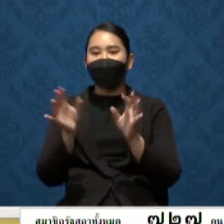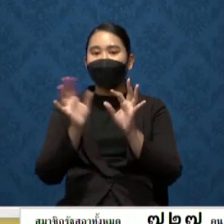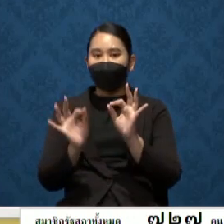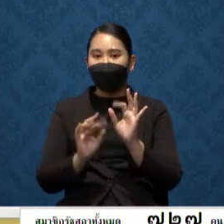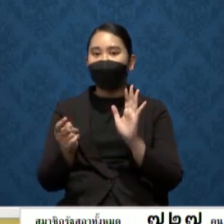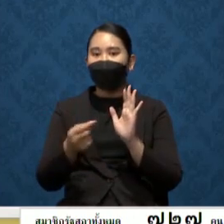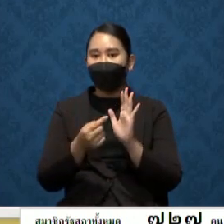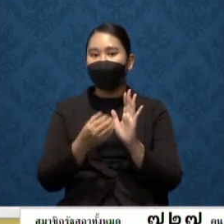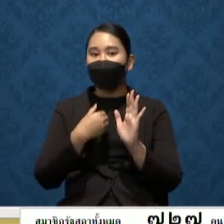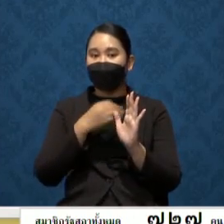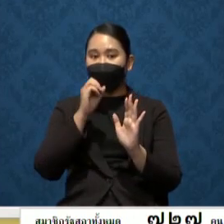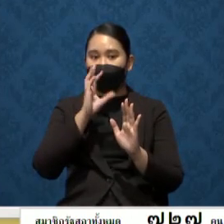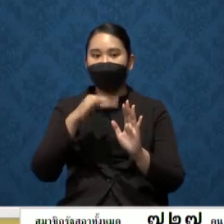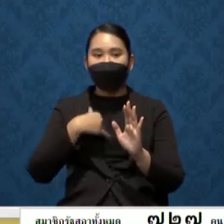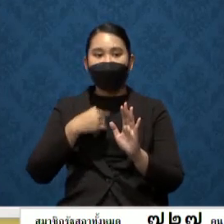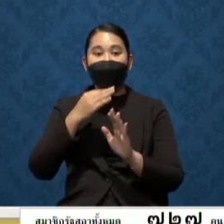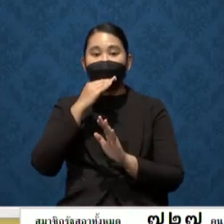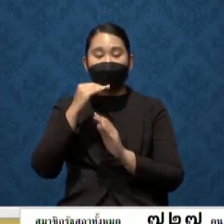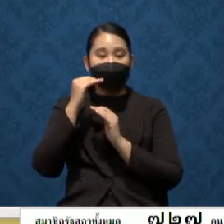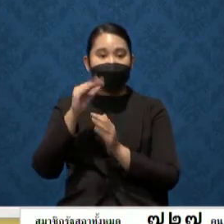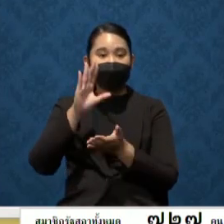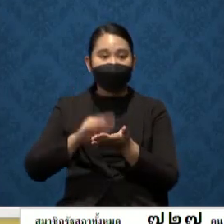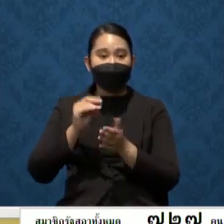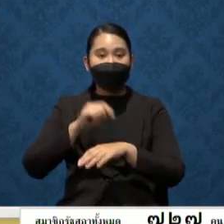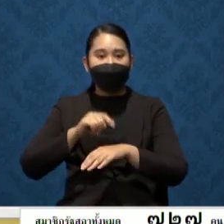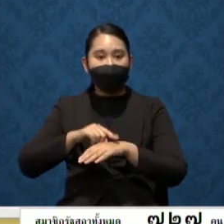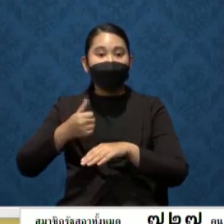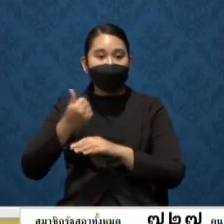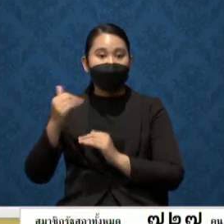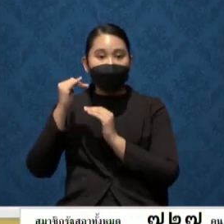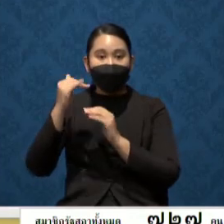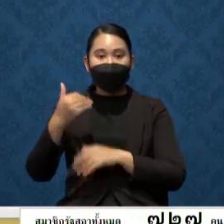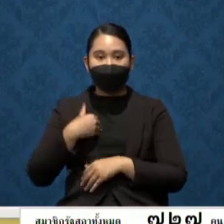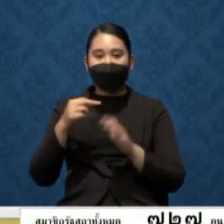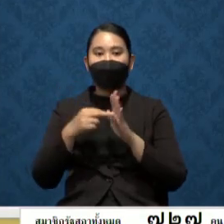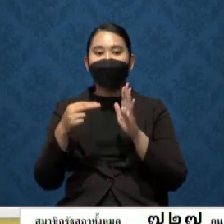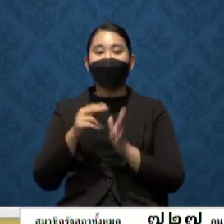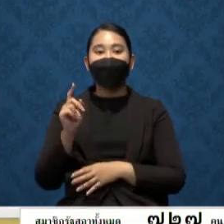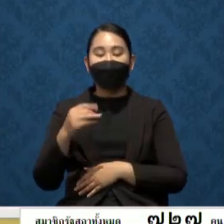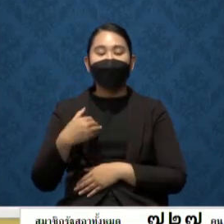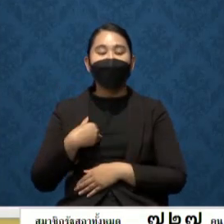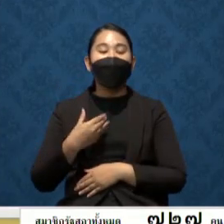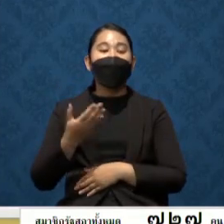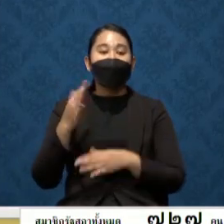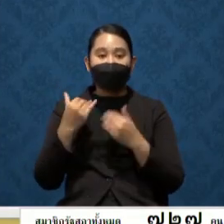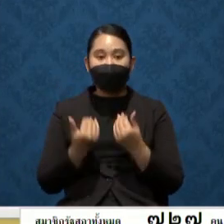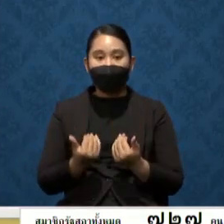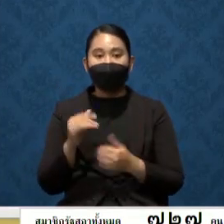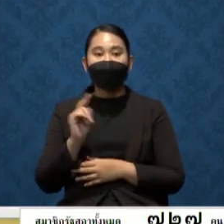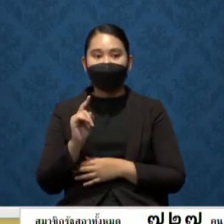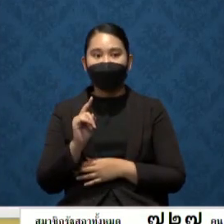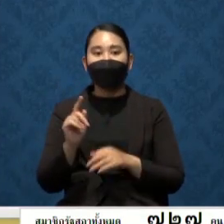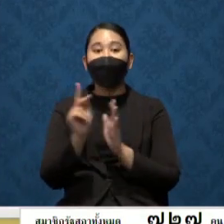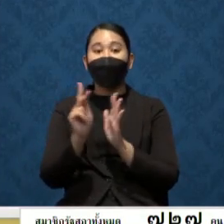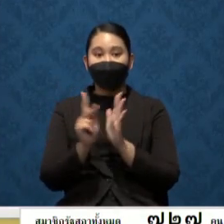กฎหมายกำหนดระยะเวลาไว้เป็นอย่างอื่นเนี่ยมันเท่ากับว่าเดิมทีปัจจุบันเนี่ยมัน